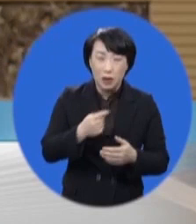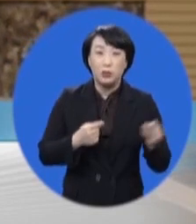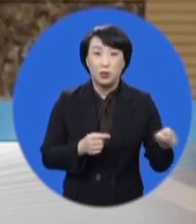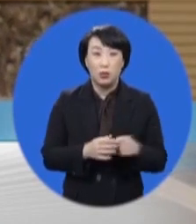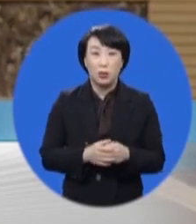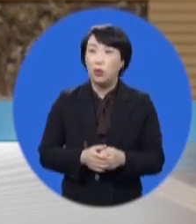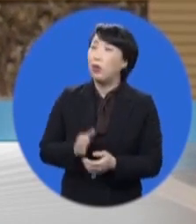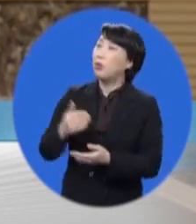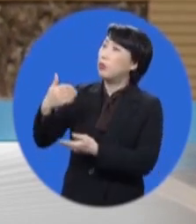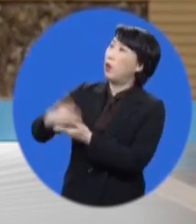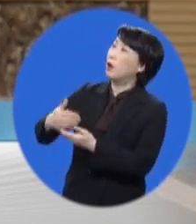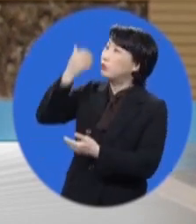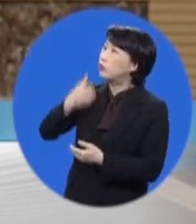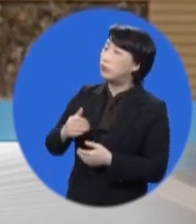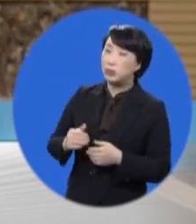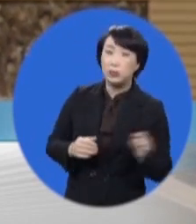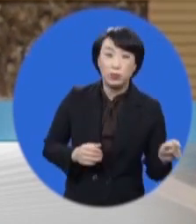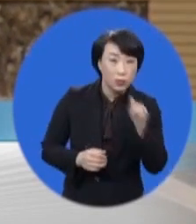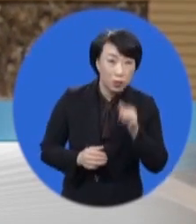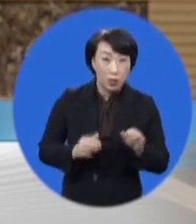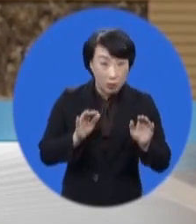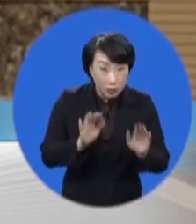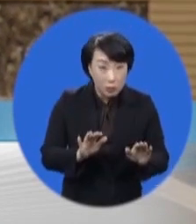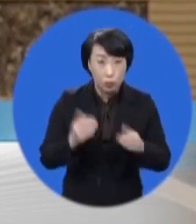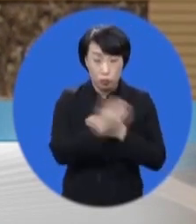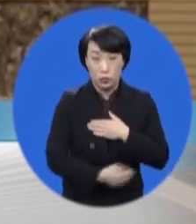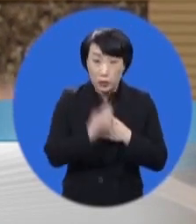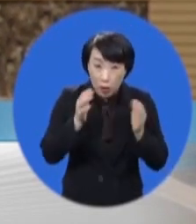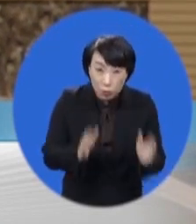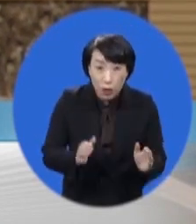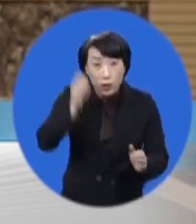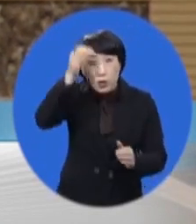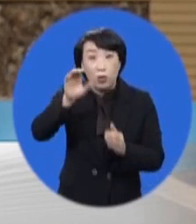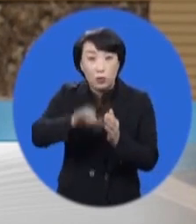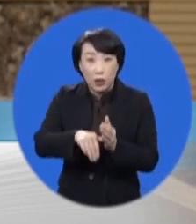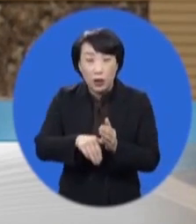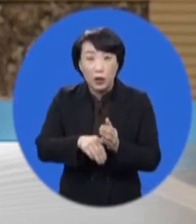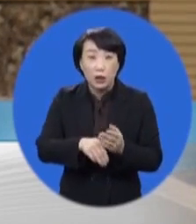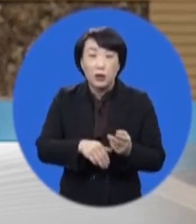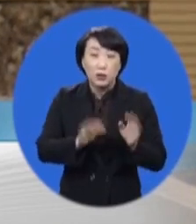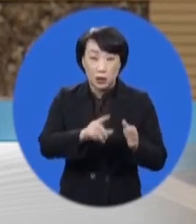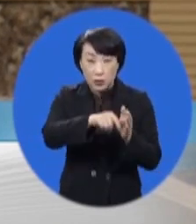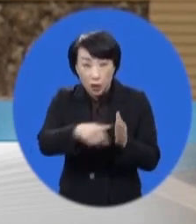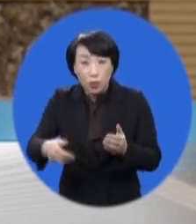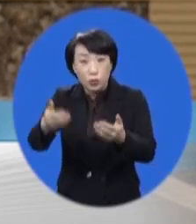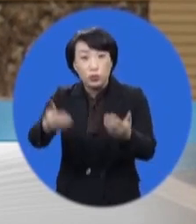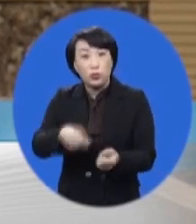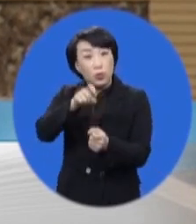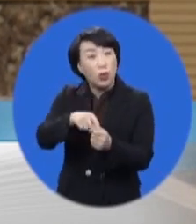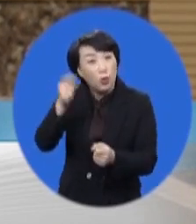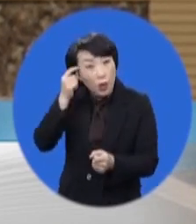못 지켜 하느냐? 그러면 육신의 때도 영혼의 때도 이 세월이 주는 의미가